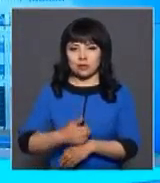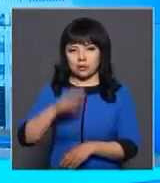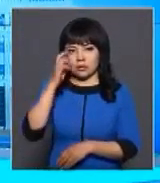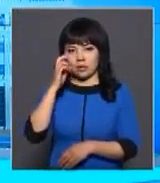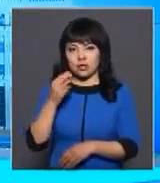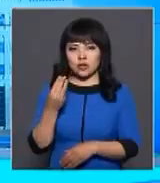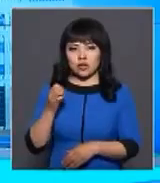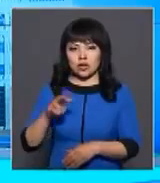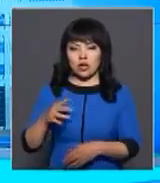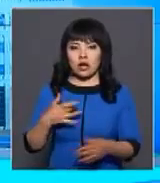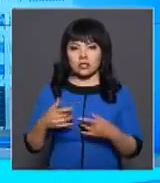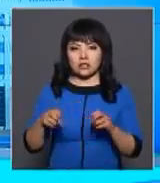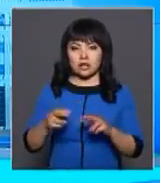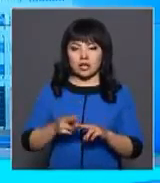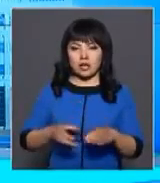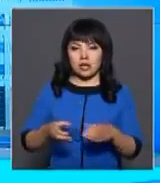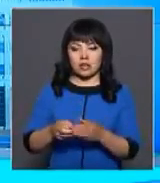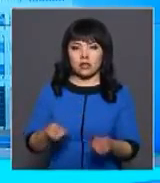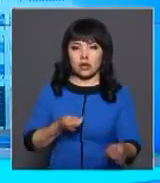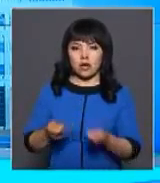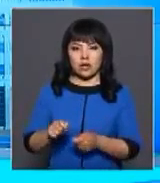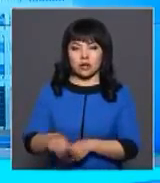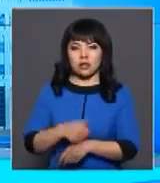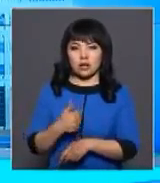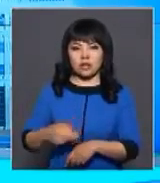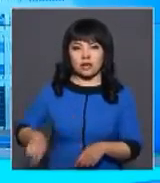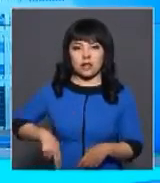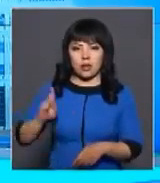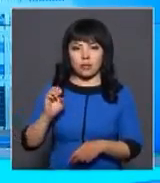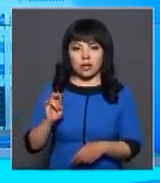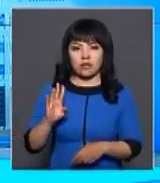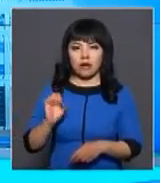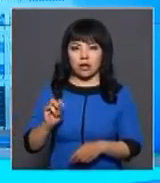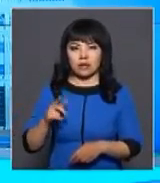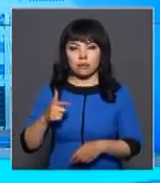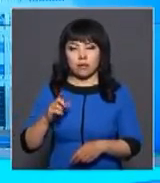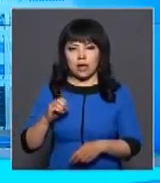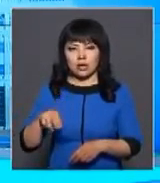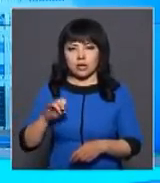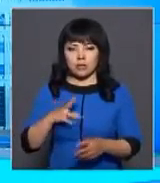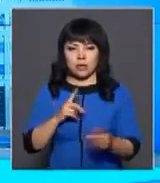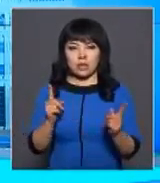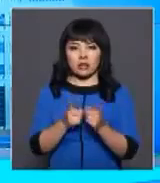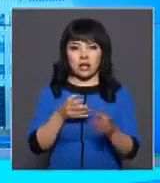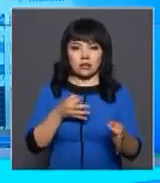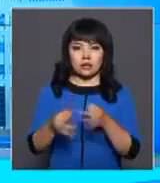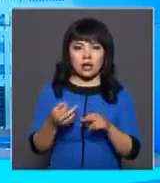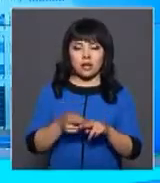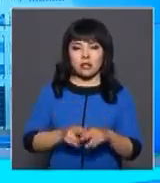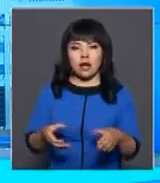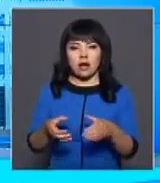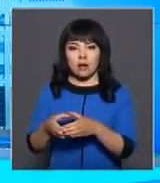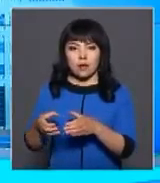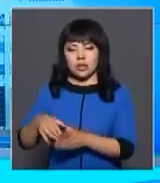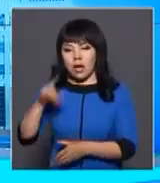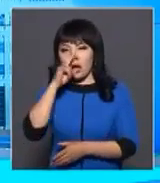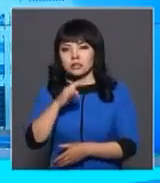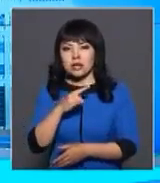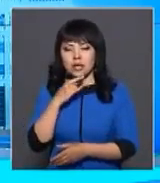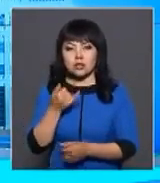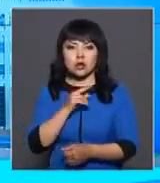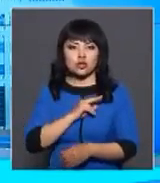Елбасы Shell концернінің атқарушы бас директоры Бен Ван Берденді қабылдады. Кездесу барысында компанияның Қазақстандағы